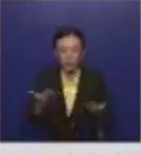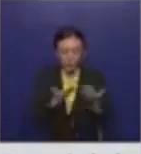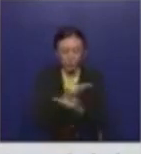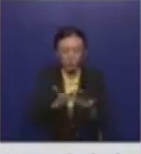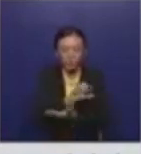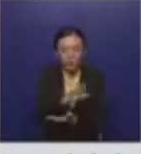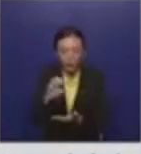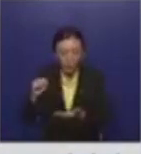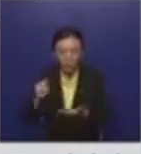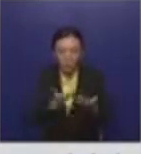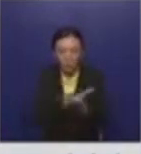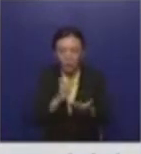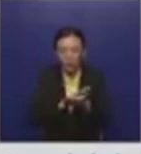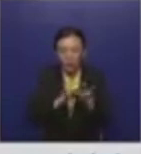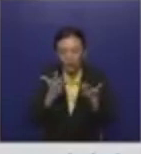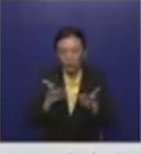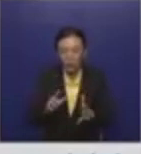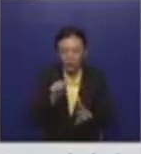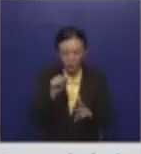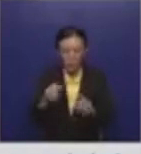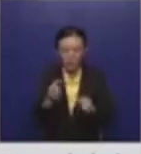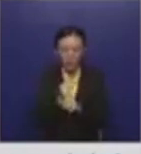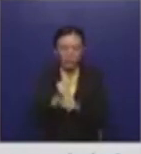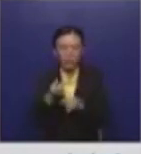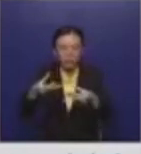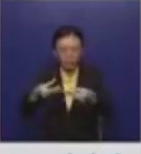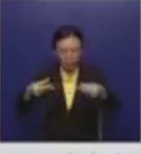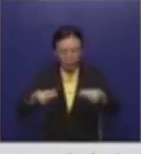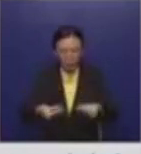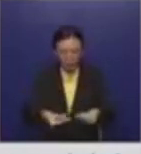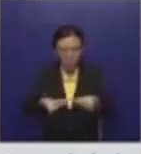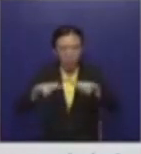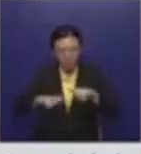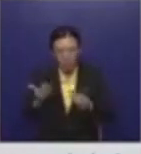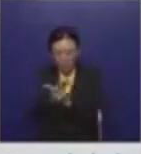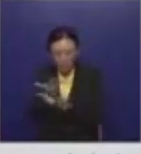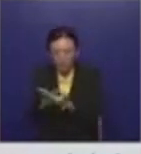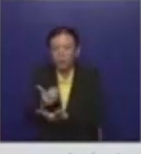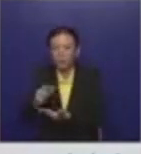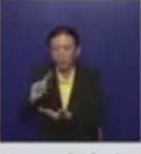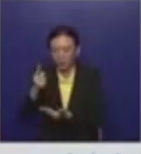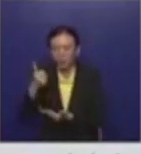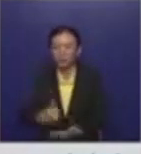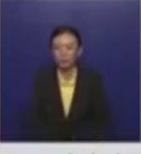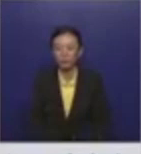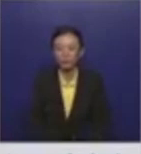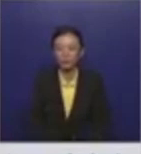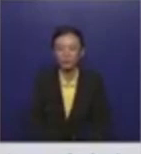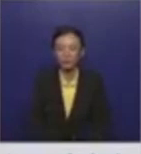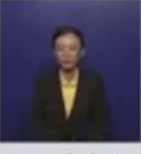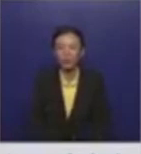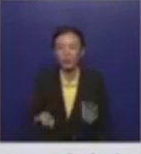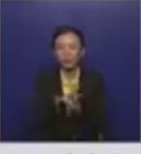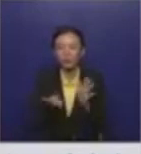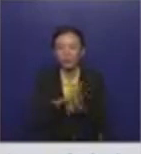เป็นกฎหมายแก้ไขเพิ่มเติมมาอีกฉบับหนึ่งก็ได้ผมว่าน่าจะเกิดประโยชน์สุดการสุดท้ายครับท่านประธานครับเกรงใจท่